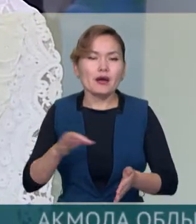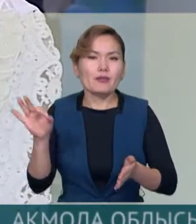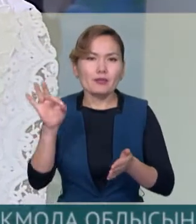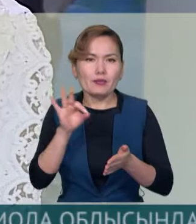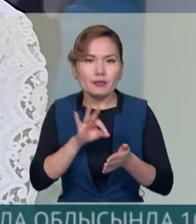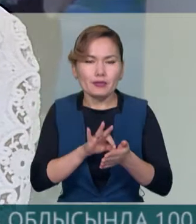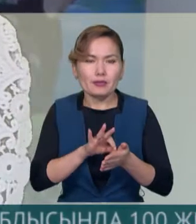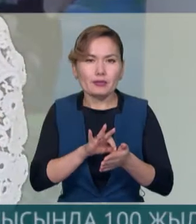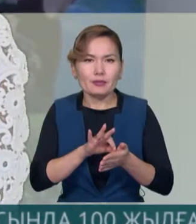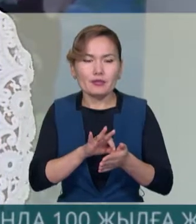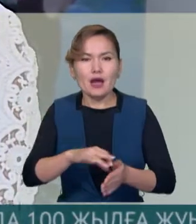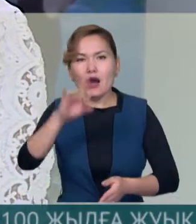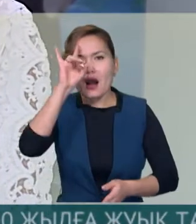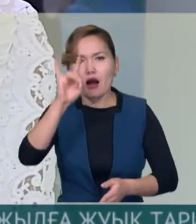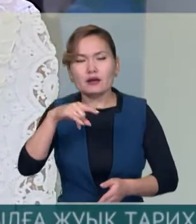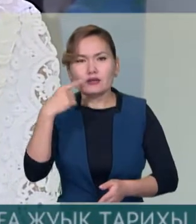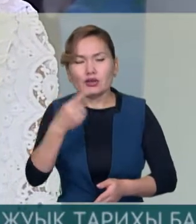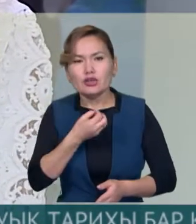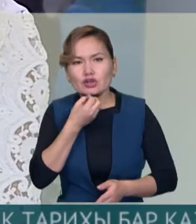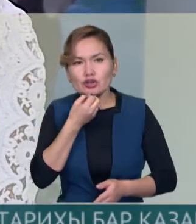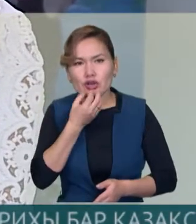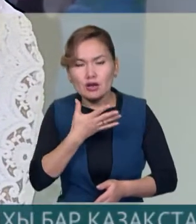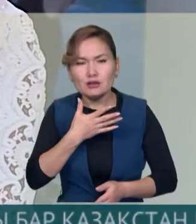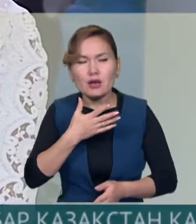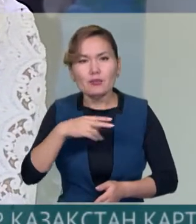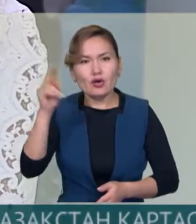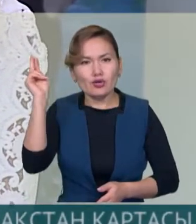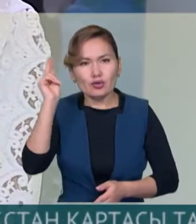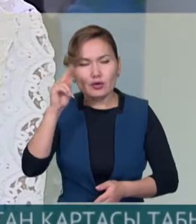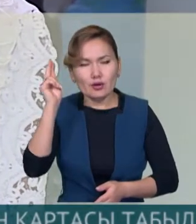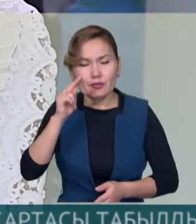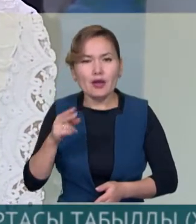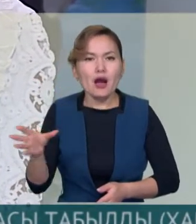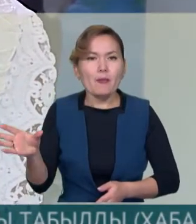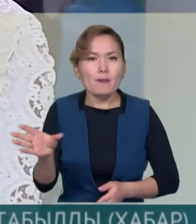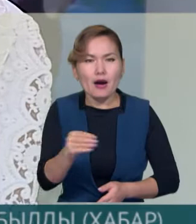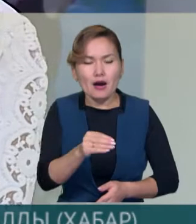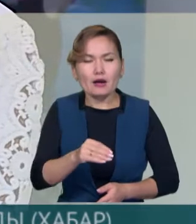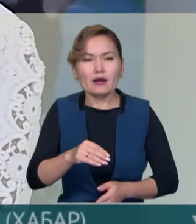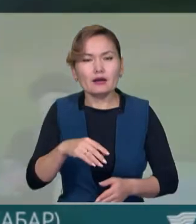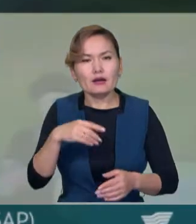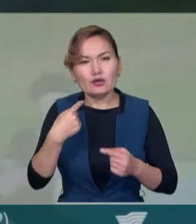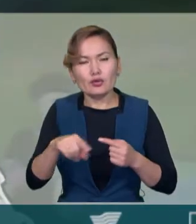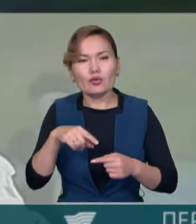жерден қазақ тілін жақсылап үйреніп, барлық